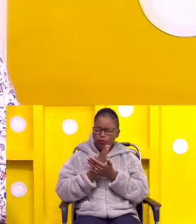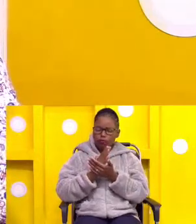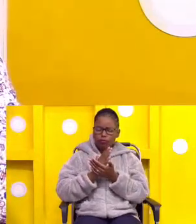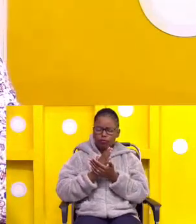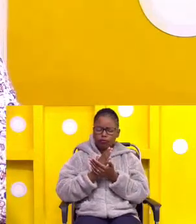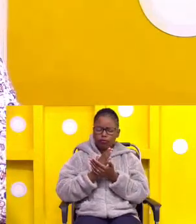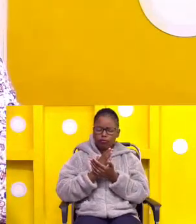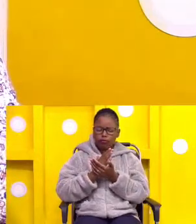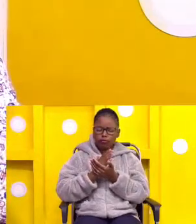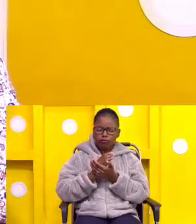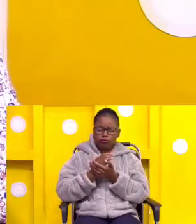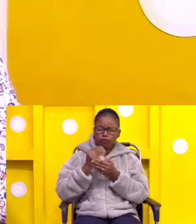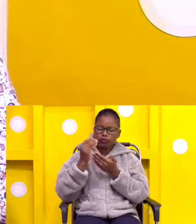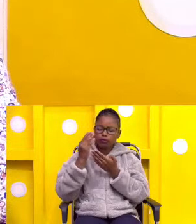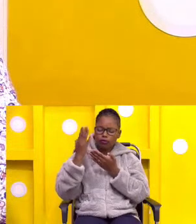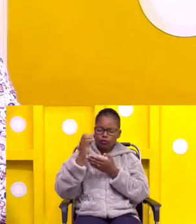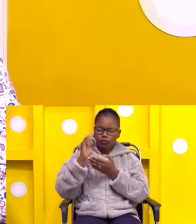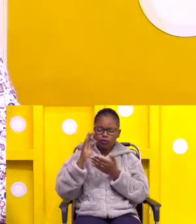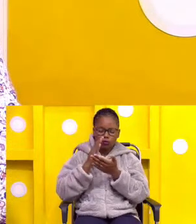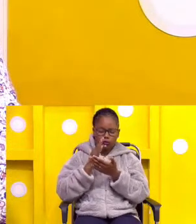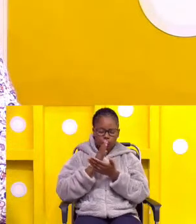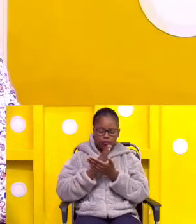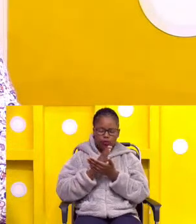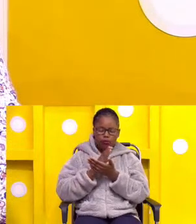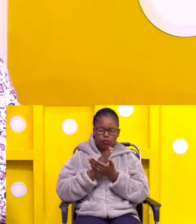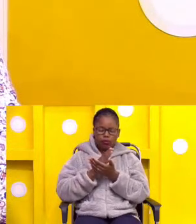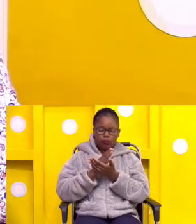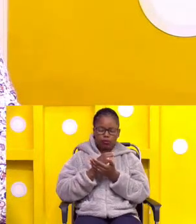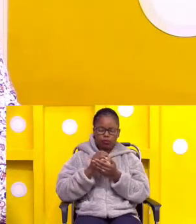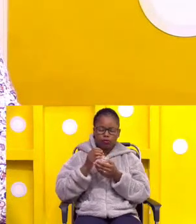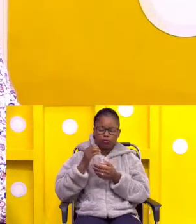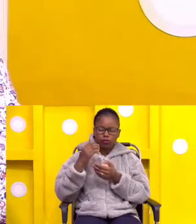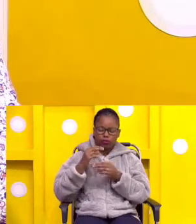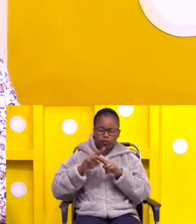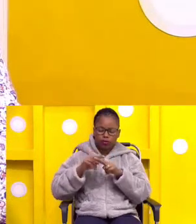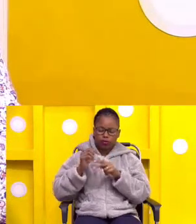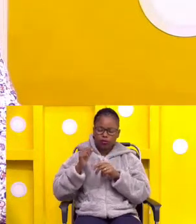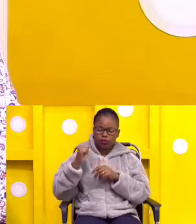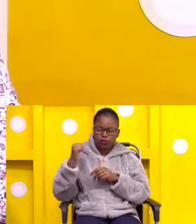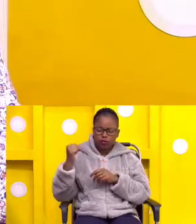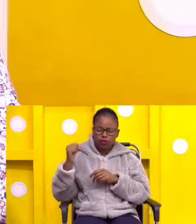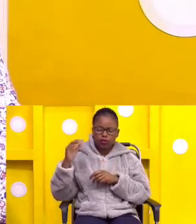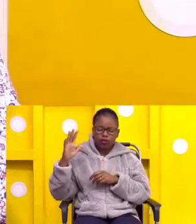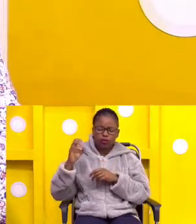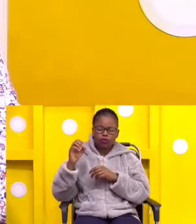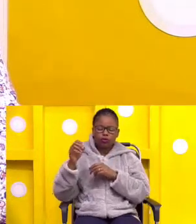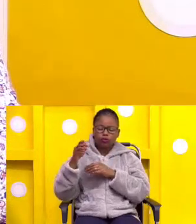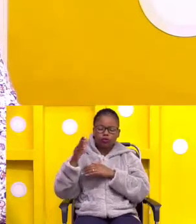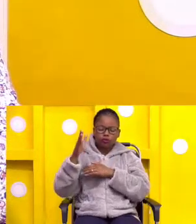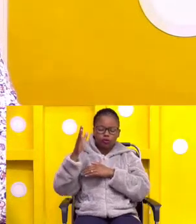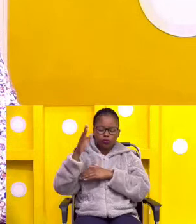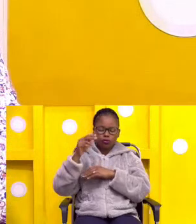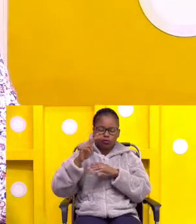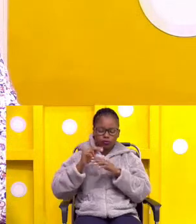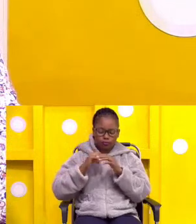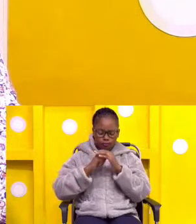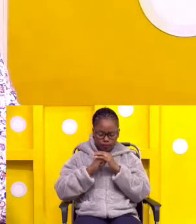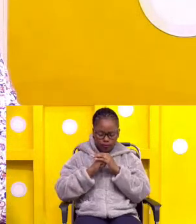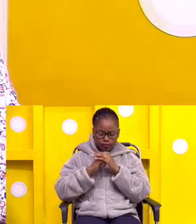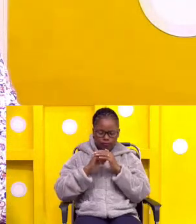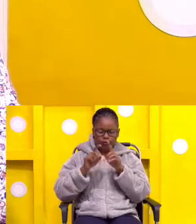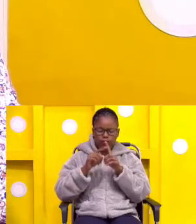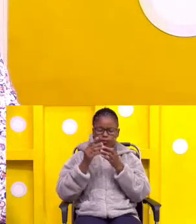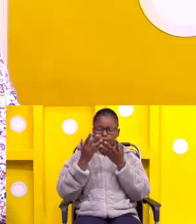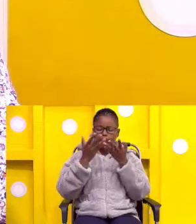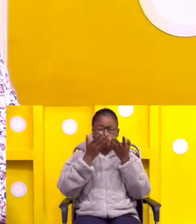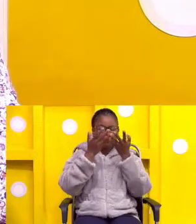we ũikarĩte guoko-inĩ kũrĩa kwa Ngai. Nĩ ndakwĩnyihĩria mũno rũci-inĩ rũrũ, nĩ ndakwambararia